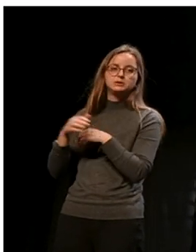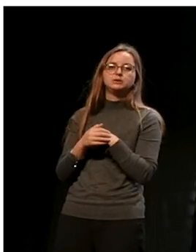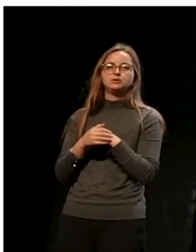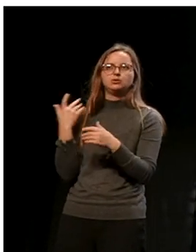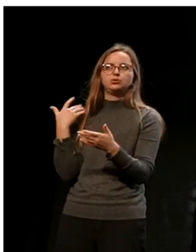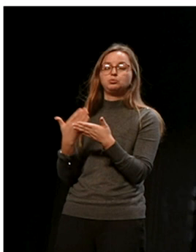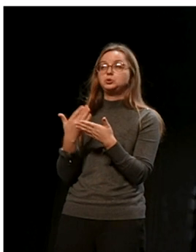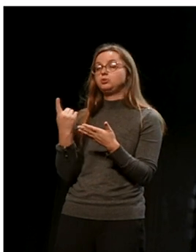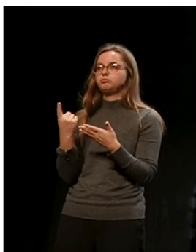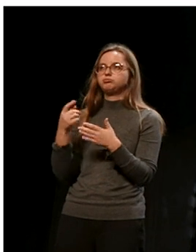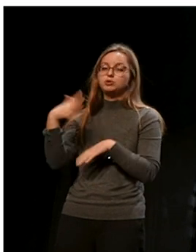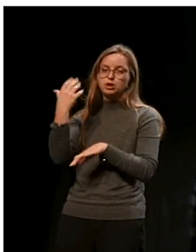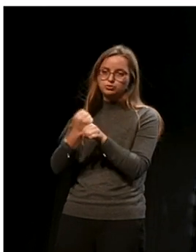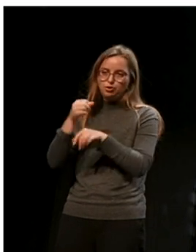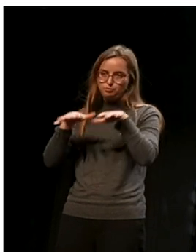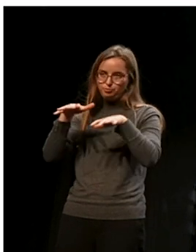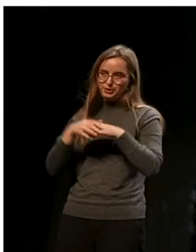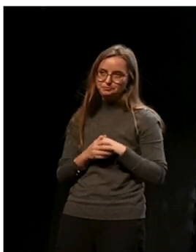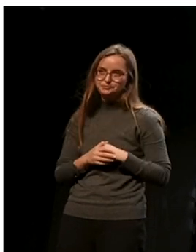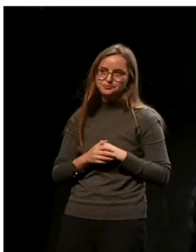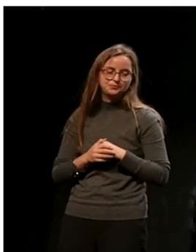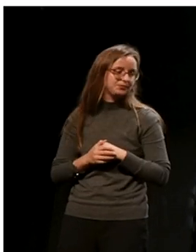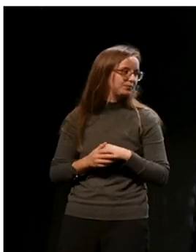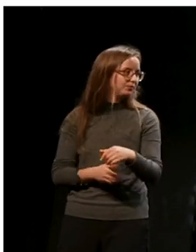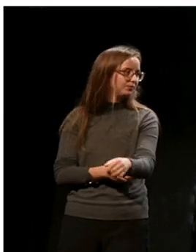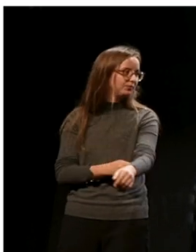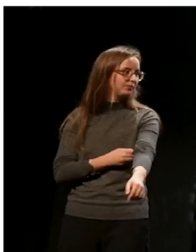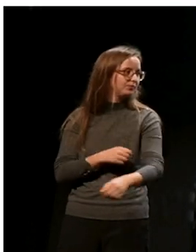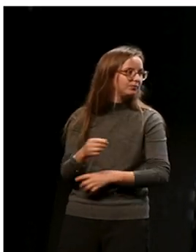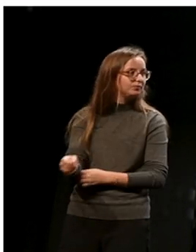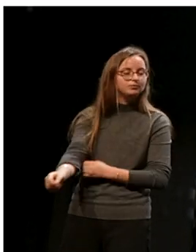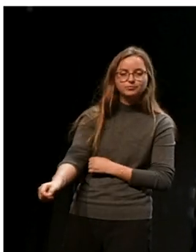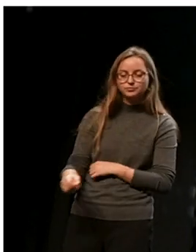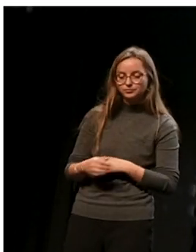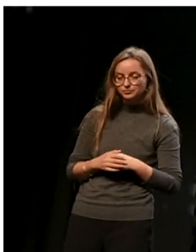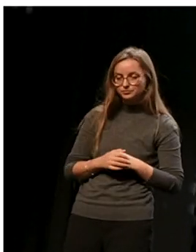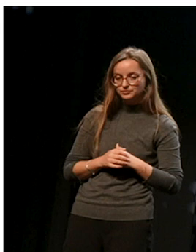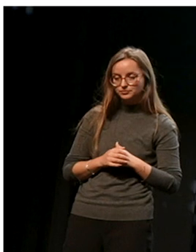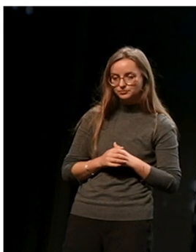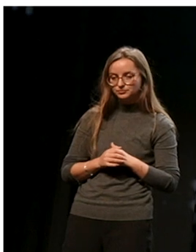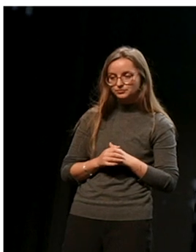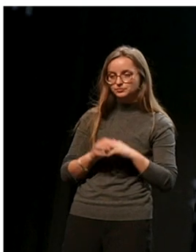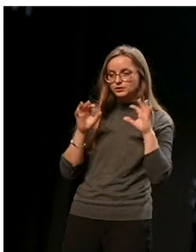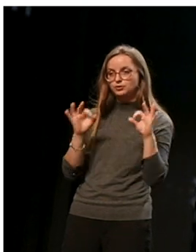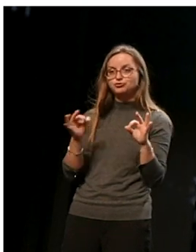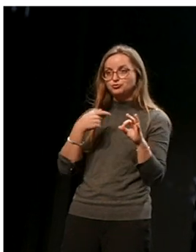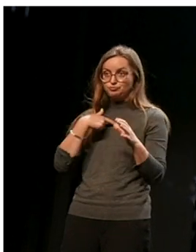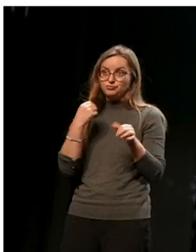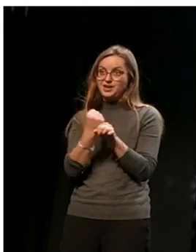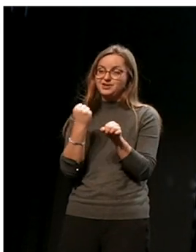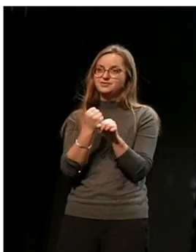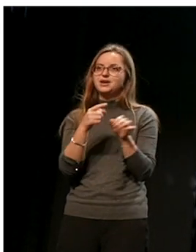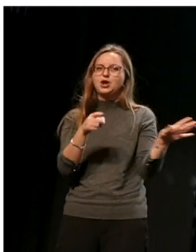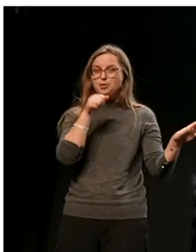depuis maintenant une quinzaine d'années. Et nous, on aime bien justement travailler avec des illustrateurs.